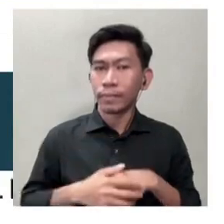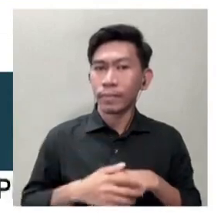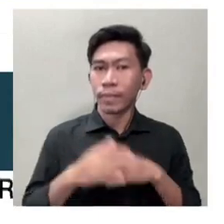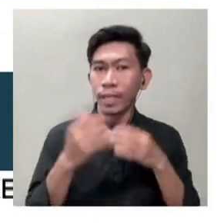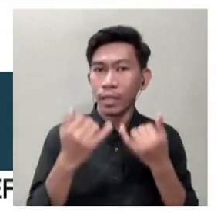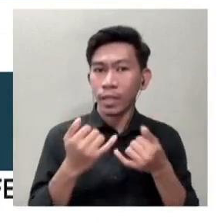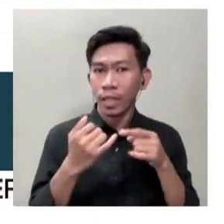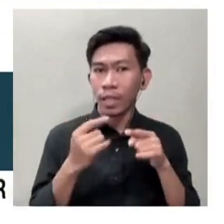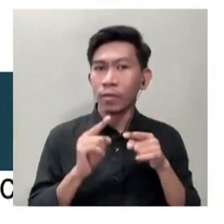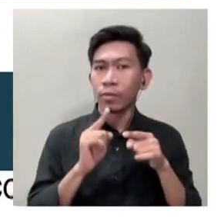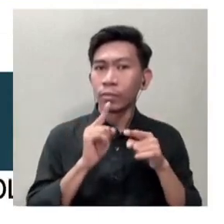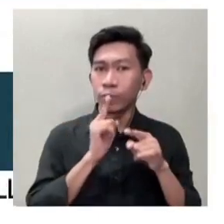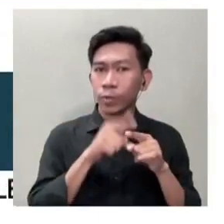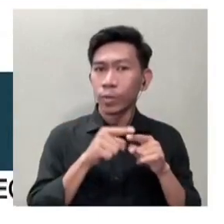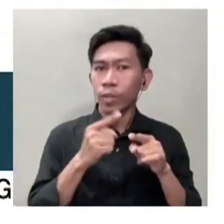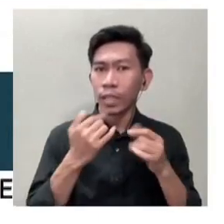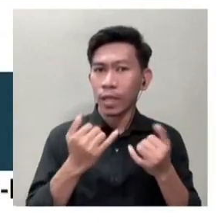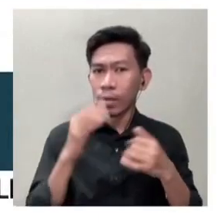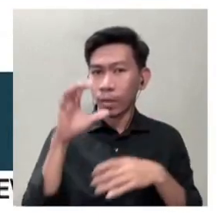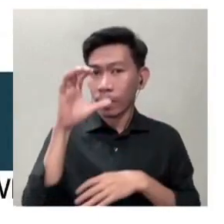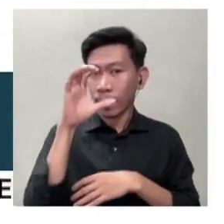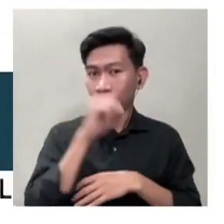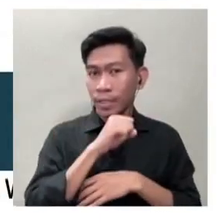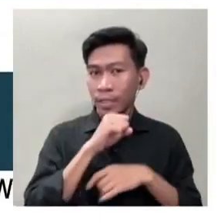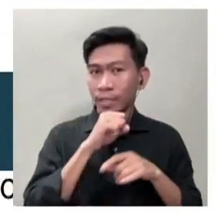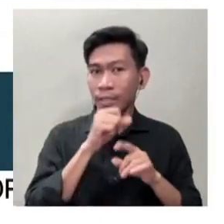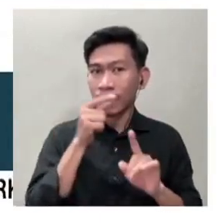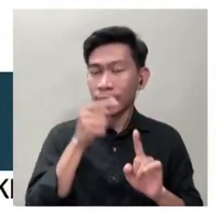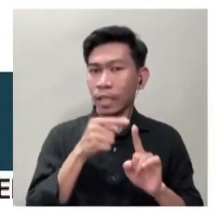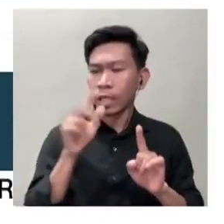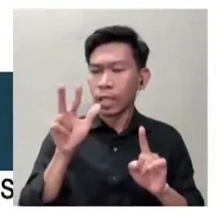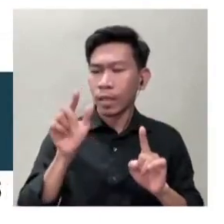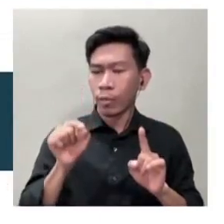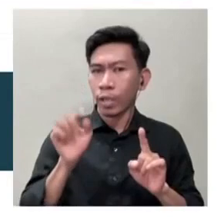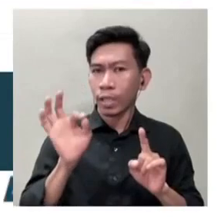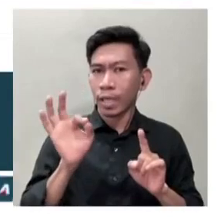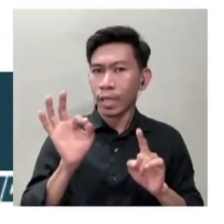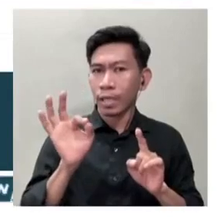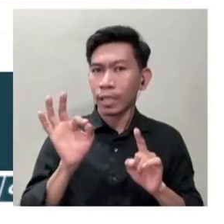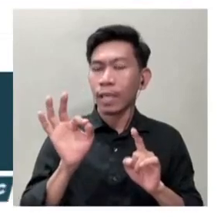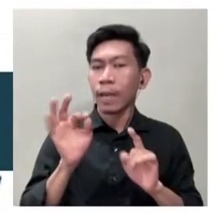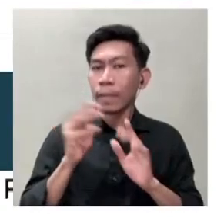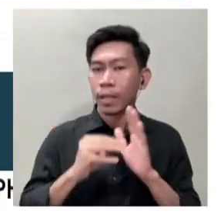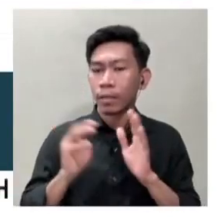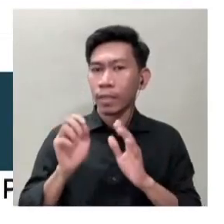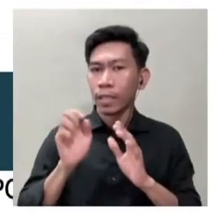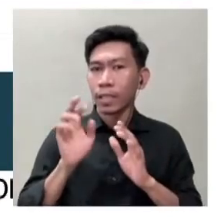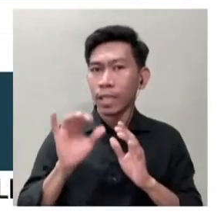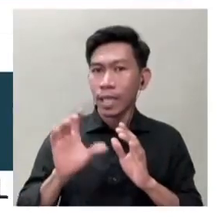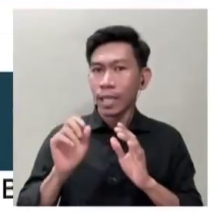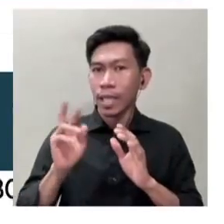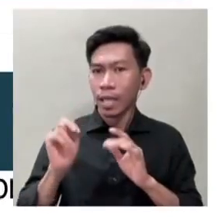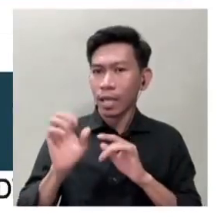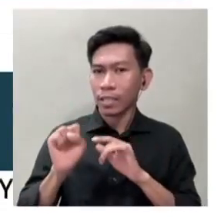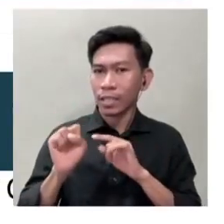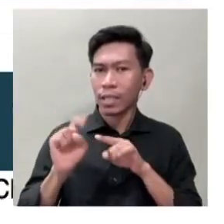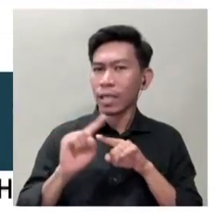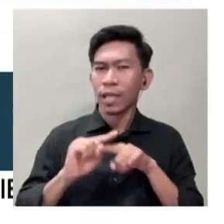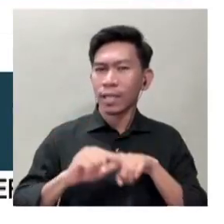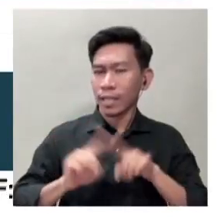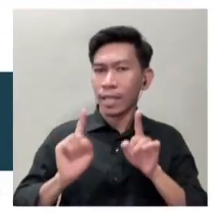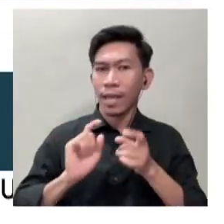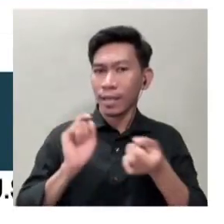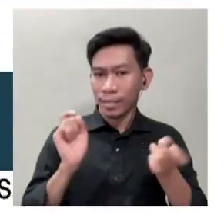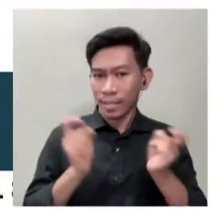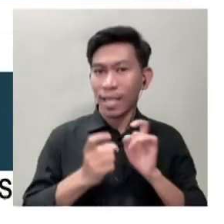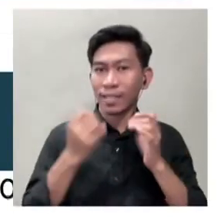USDA projection this year na dapat papasok tayo ng 3.9 million metric tons, hindi na totoo yun. Sinabi natin